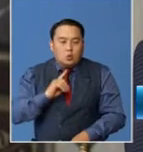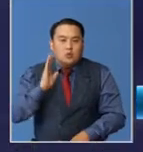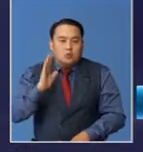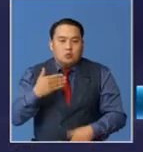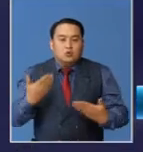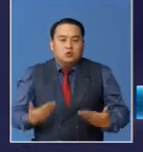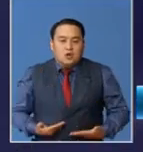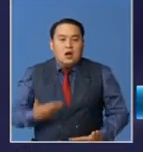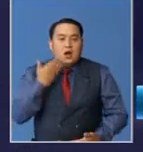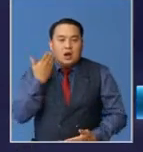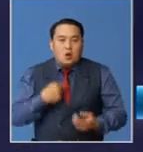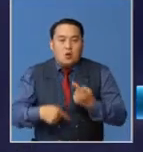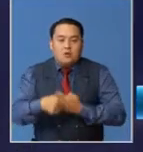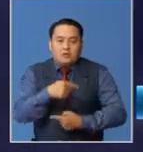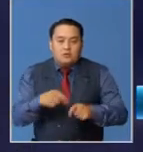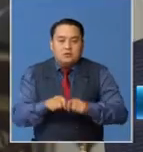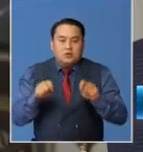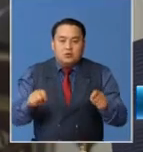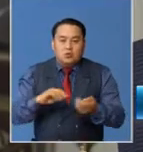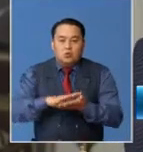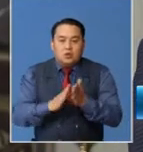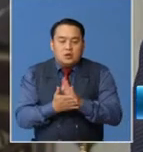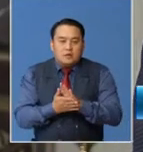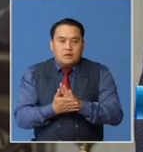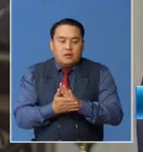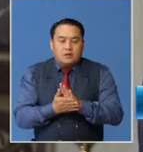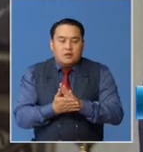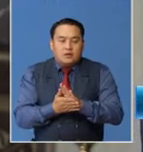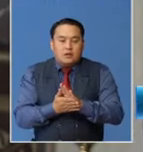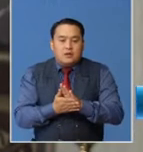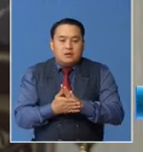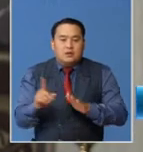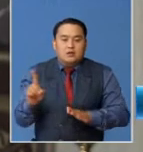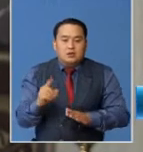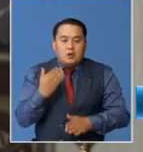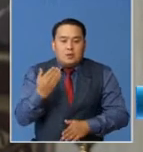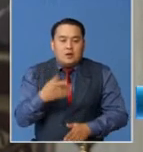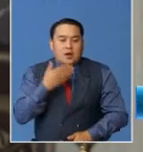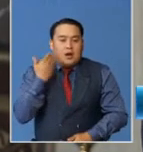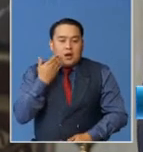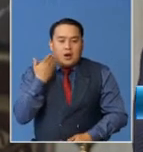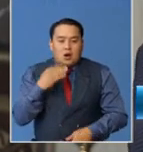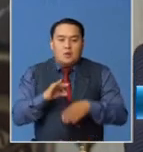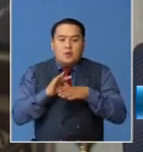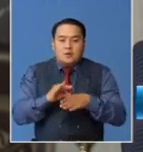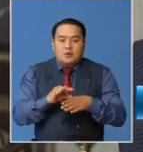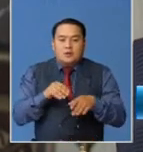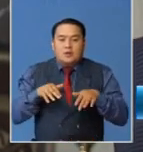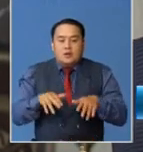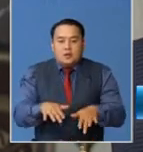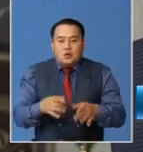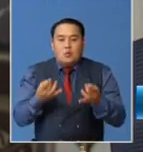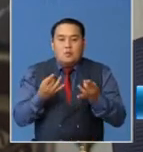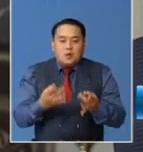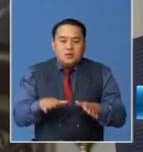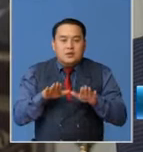и легко вести бизнес. У нас создаются все условия для бизнесменов, чтобы им было легко вести свои дела. То есть здесь